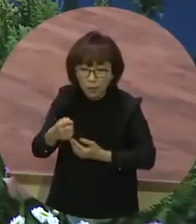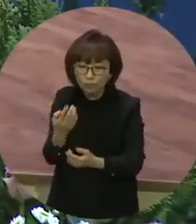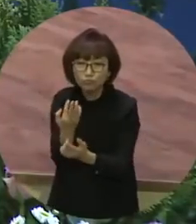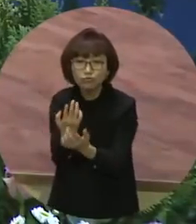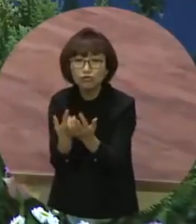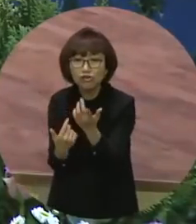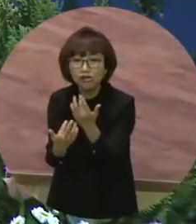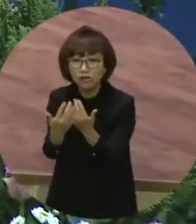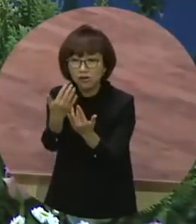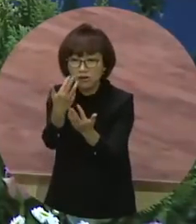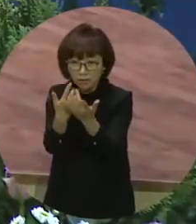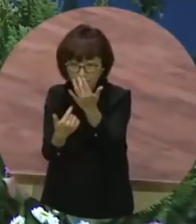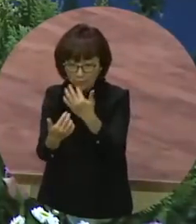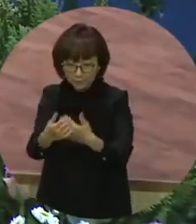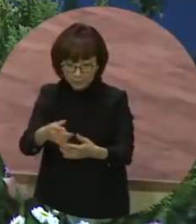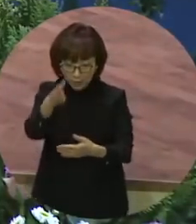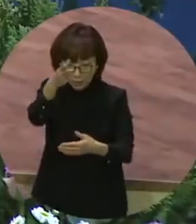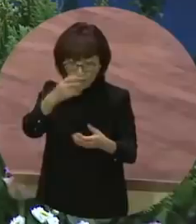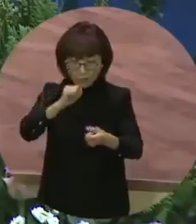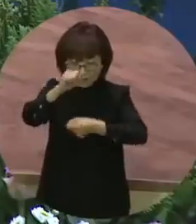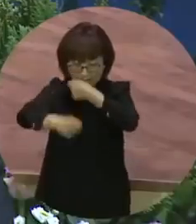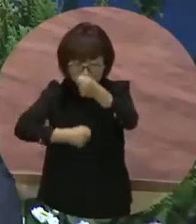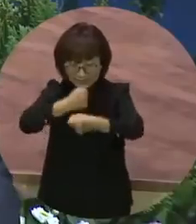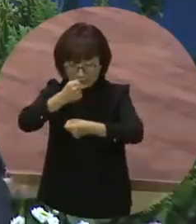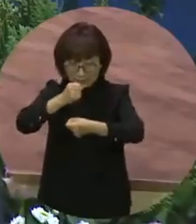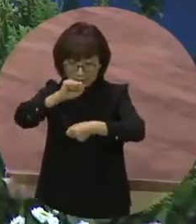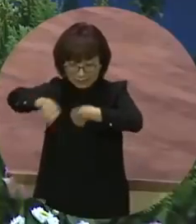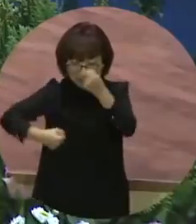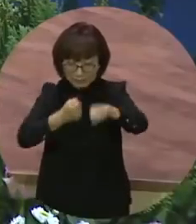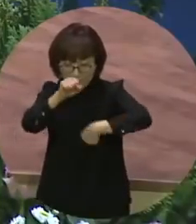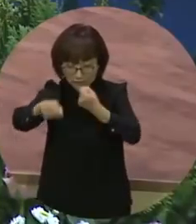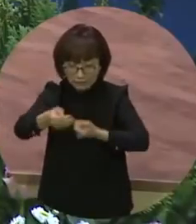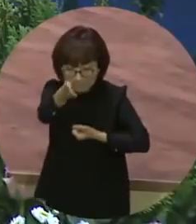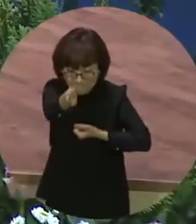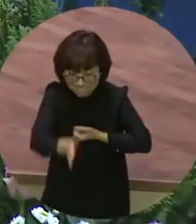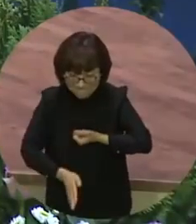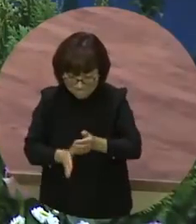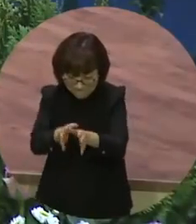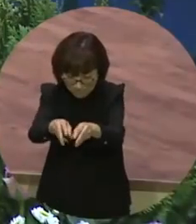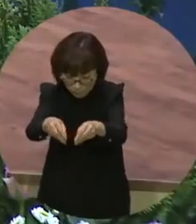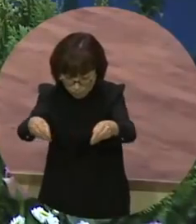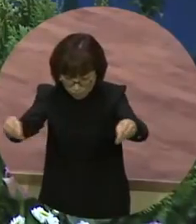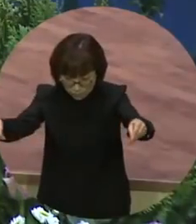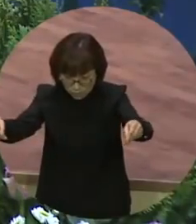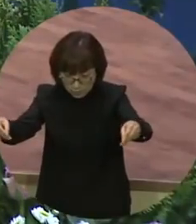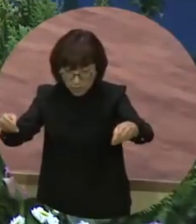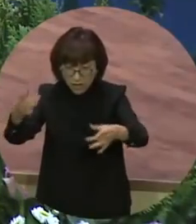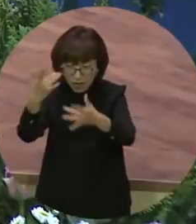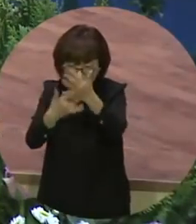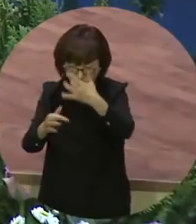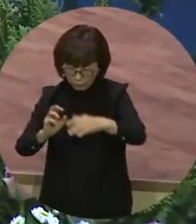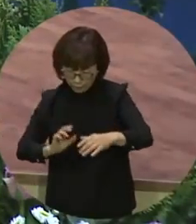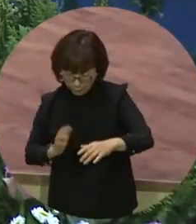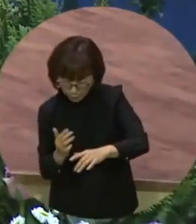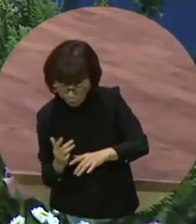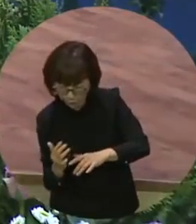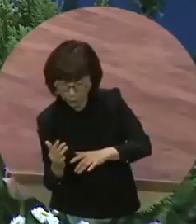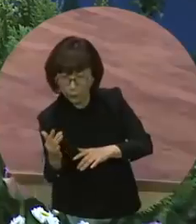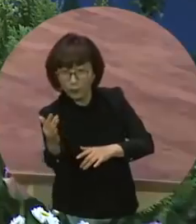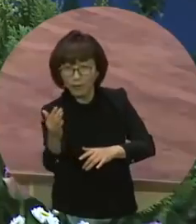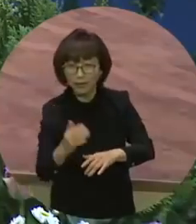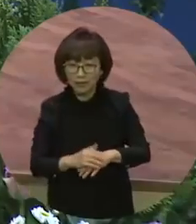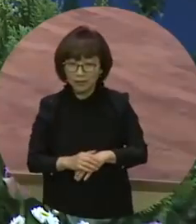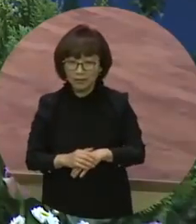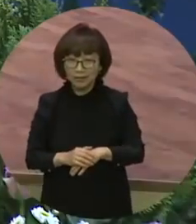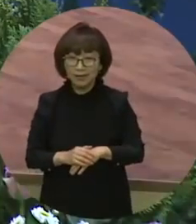그 쪼갠 사이로 싹 지나갔어요. 그 차이에요. 여기 중요한 영적 의미가